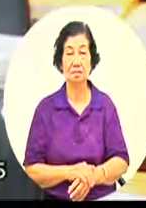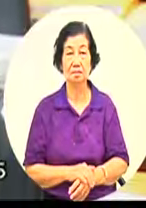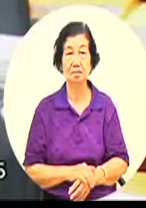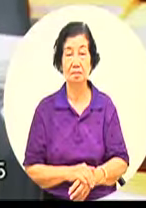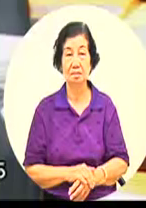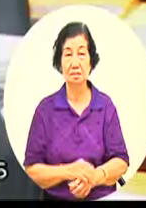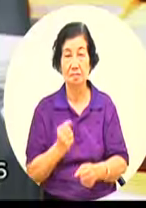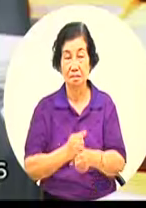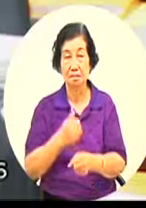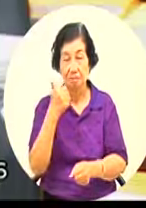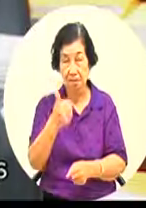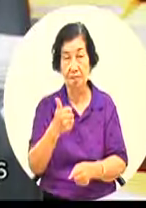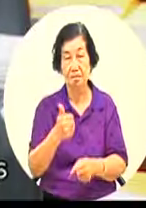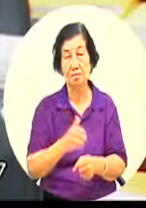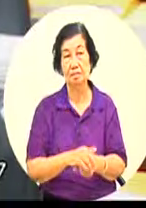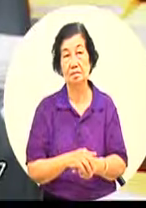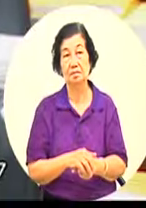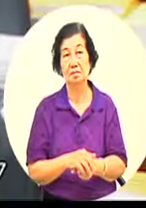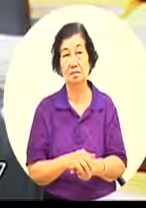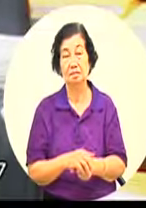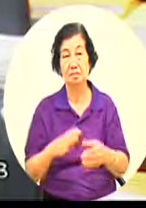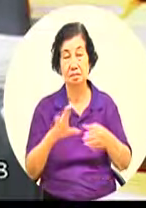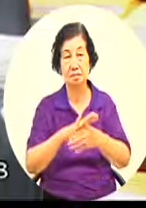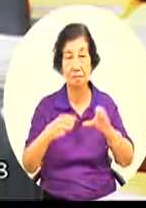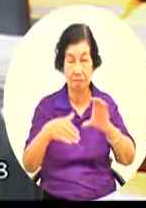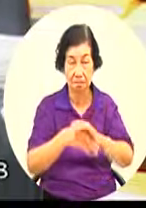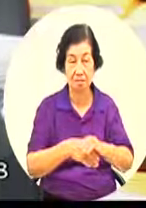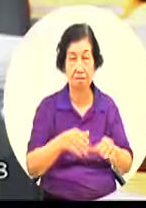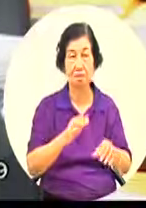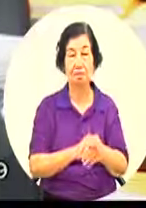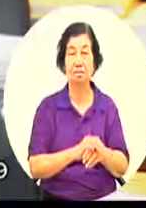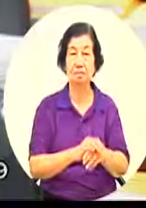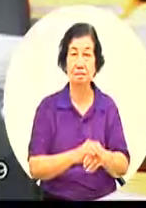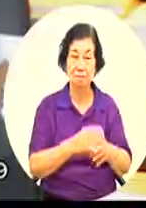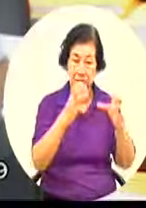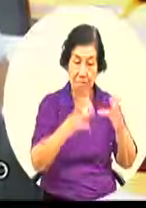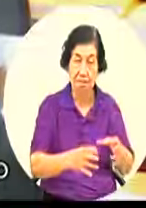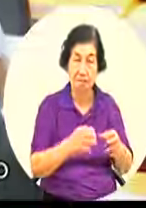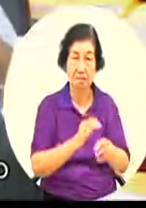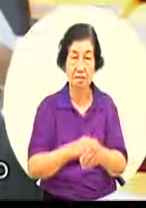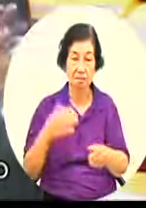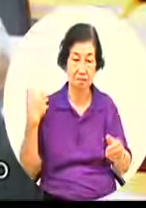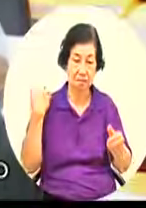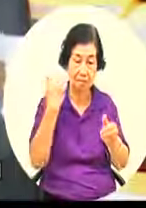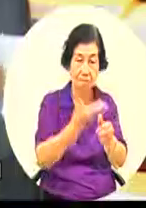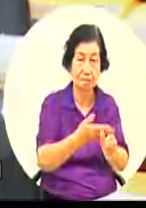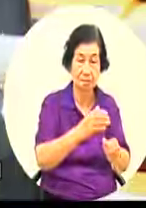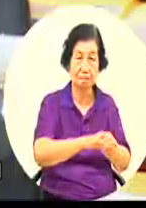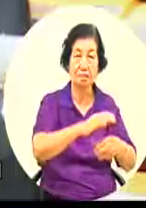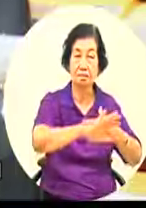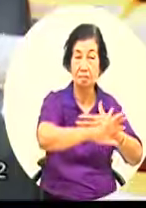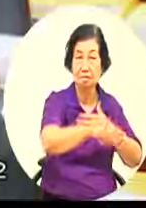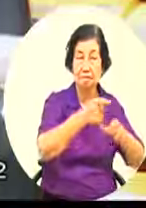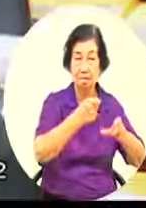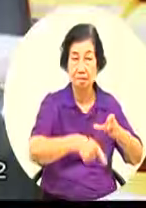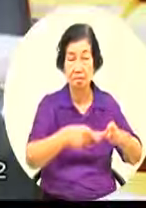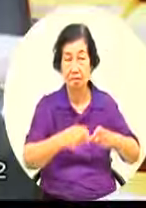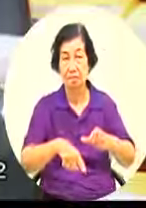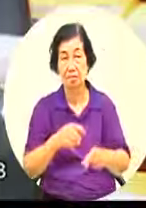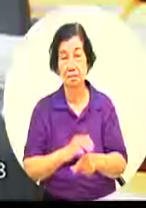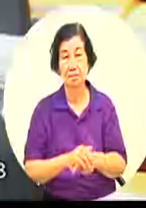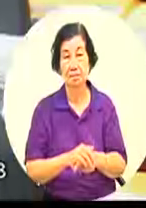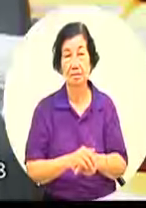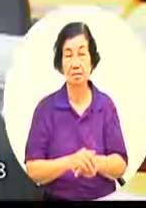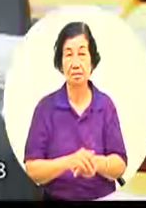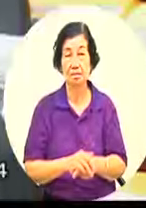一个真的要做那个文化营造，你们去委外的这个单位，因为我以前找过他们，后来我觉得